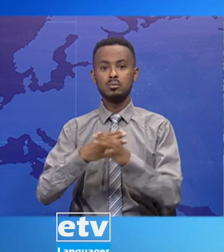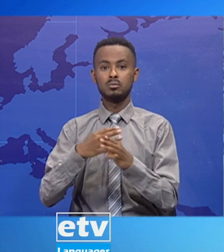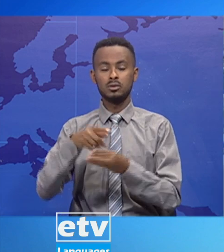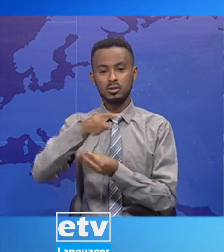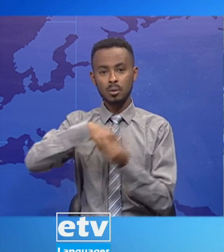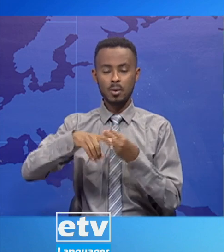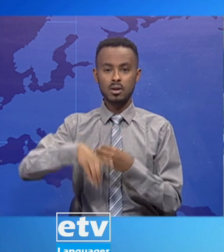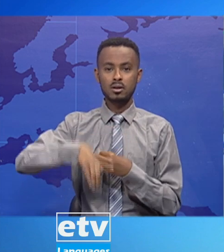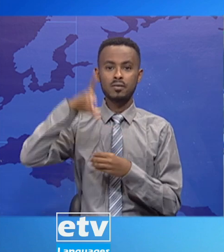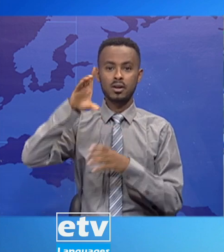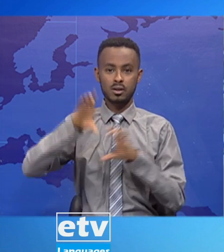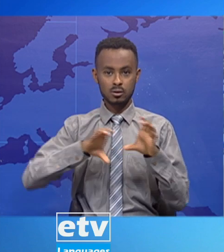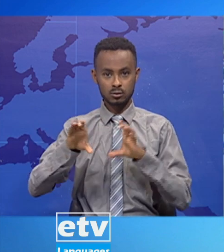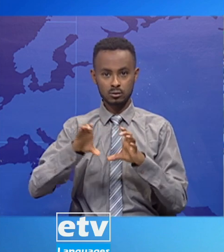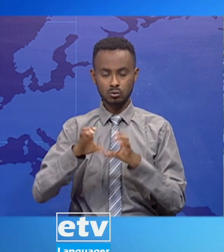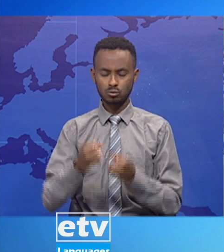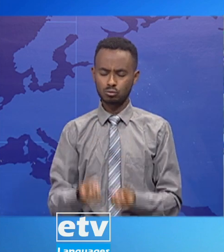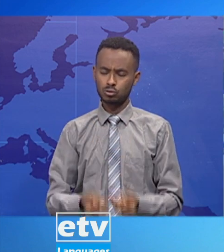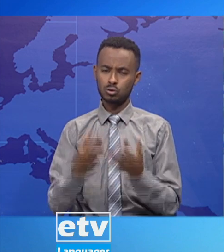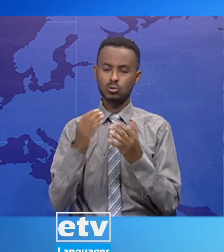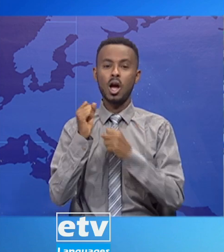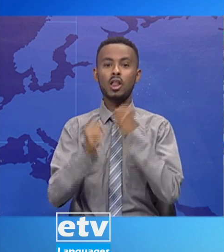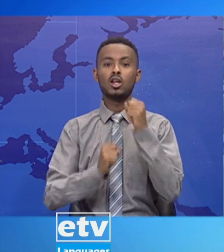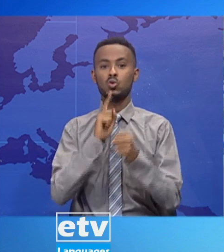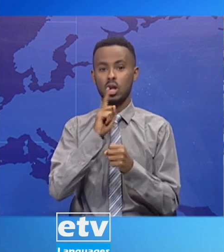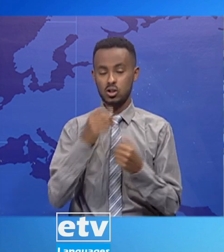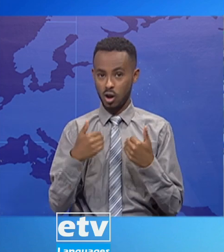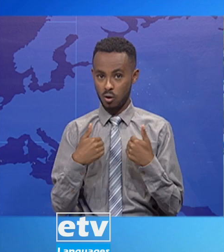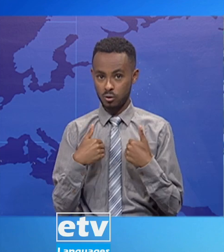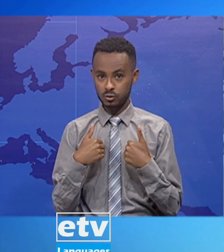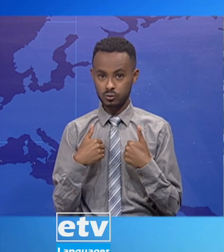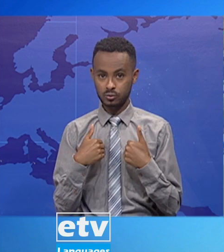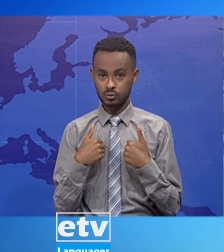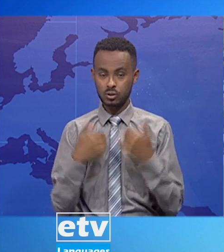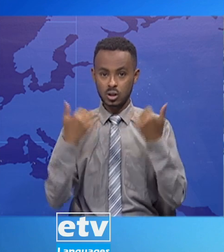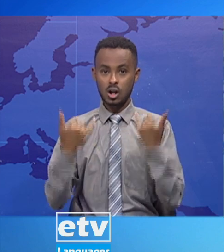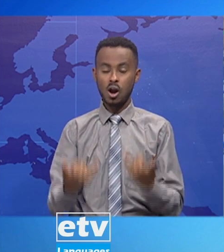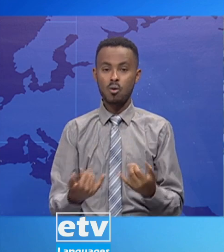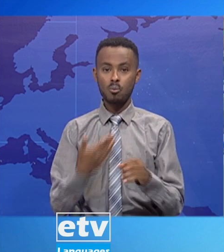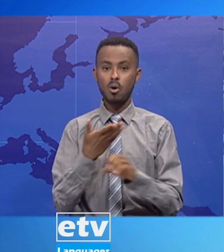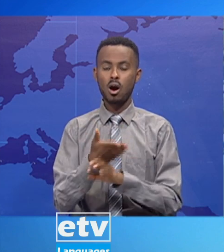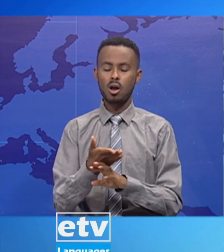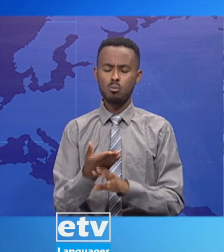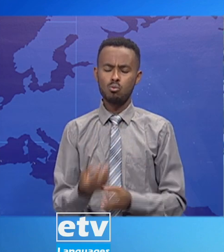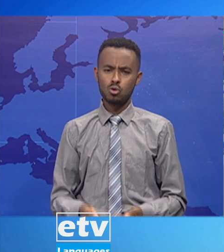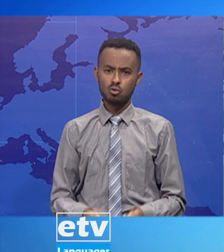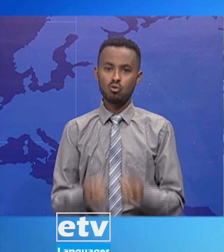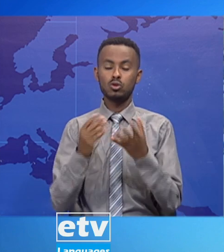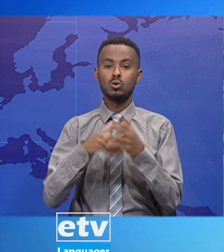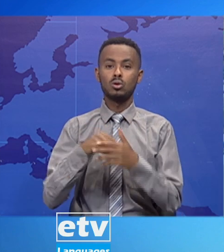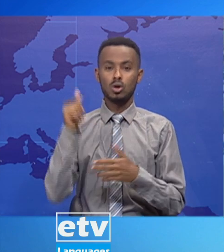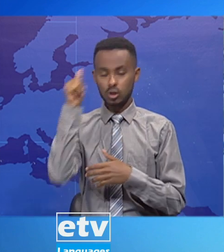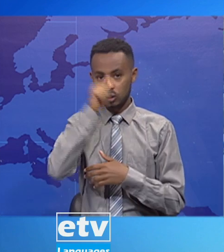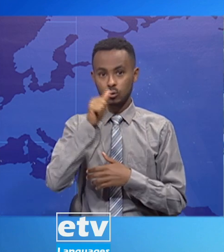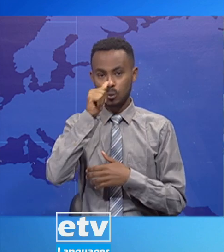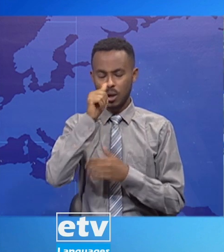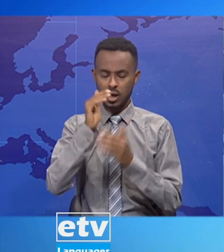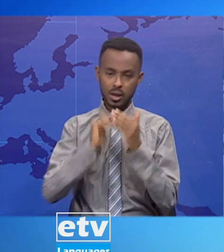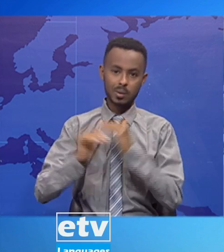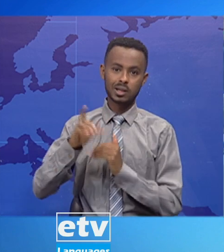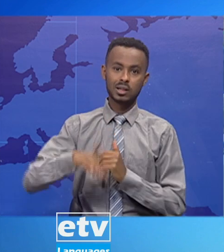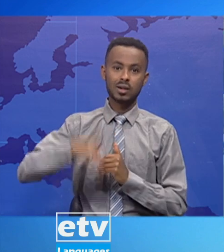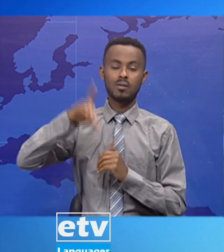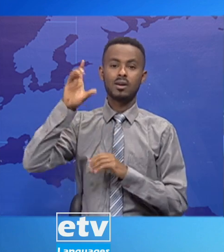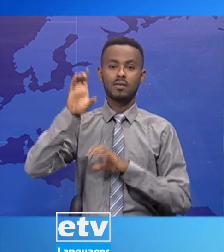ያደረጉ እልፍ አትሌቶች ናቸው ያሉን። ካሁን በኋላም እልፎች ወጥተው ኢትዮጵያን ይበልጥ ከፍ